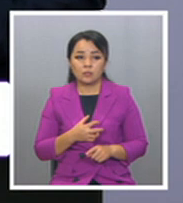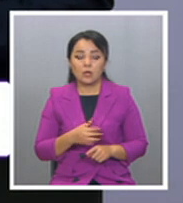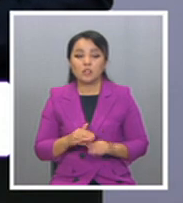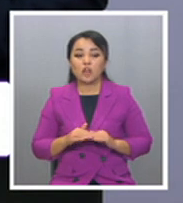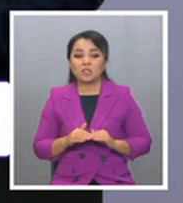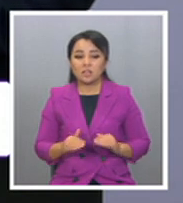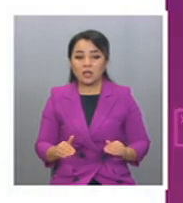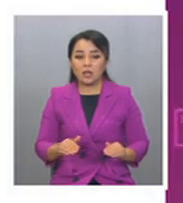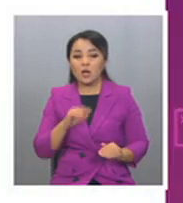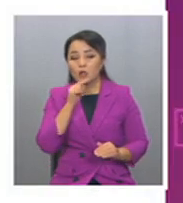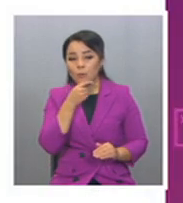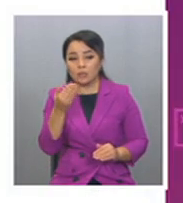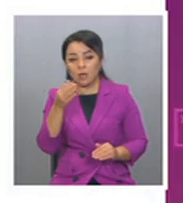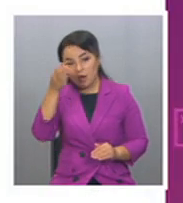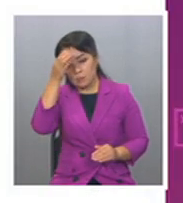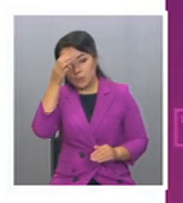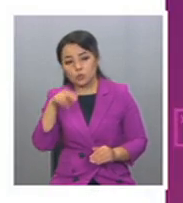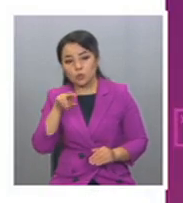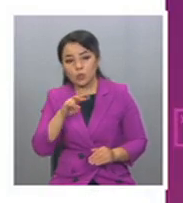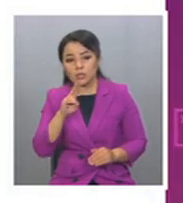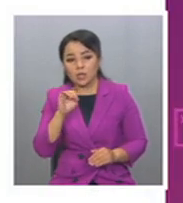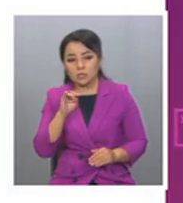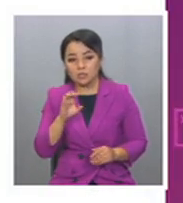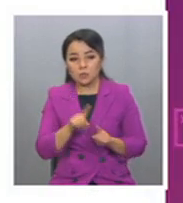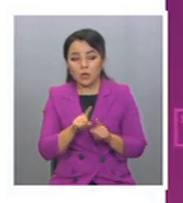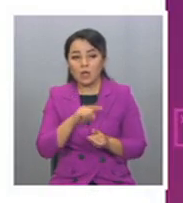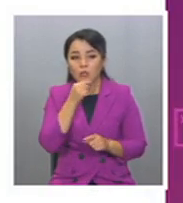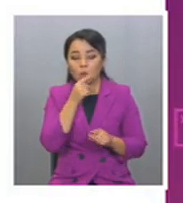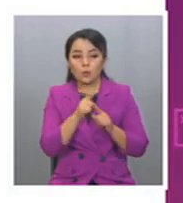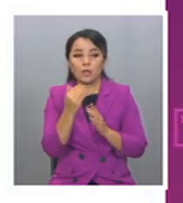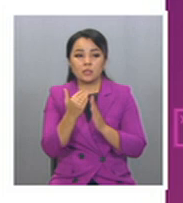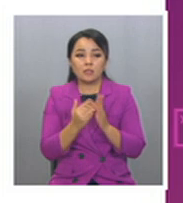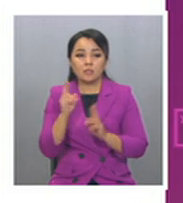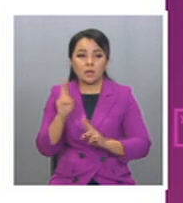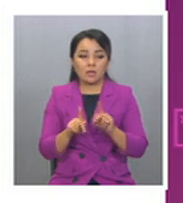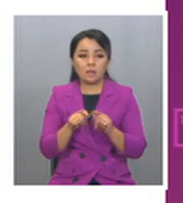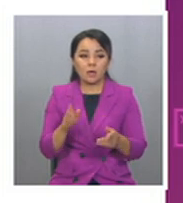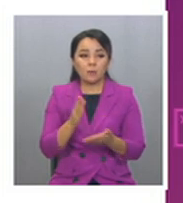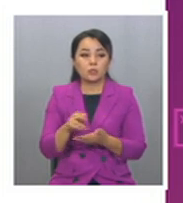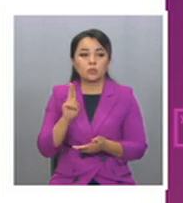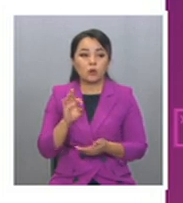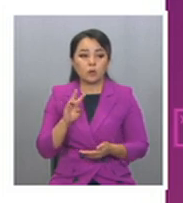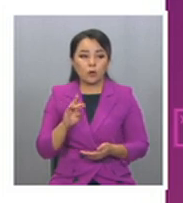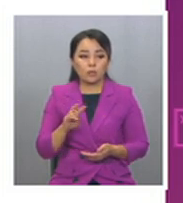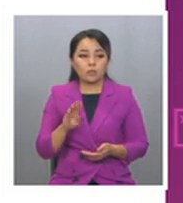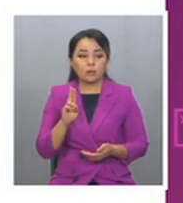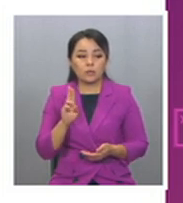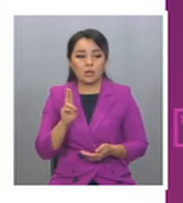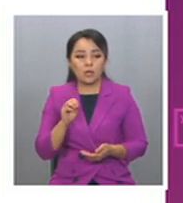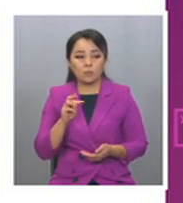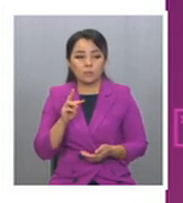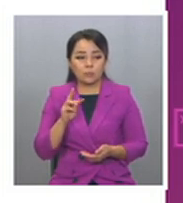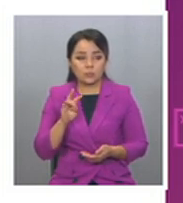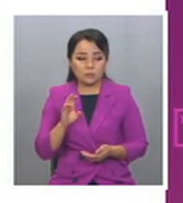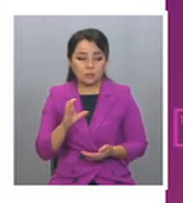шотландық экономист ғалым Джон Кейнстің экономикалық теориясын негізге алды. Джон Кейнс нарықтық экономика толыққанды жүйе емес,